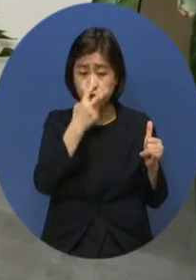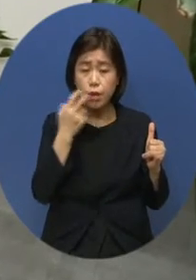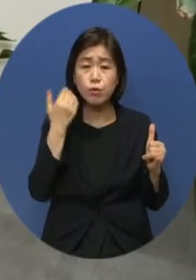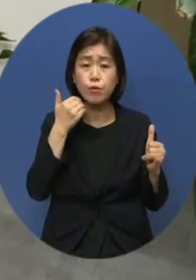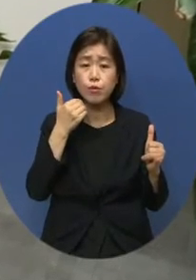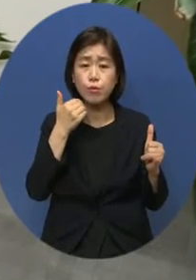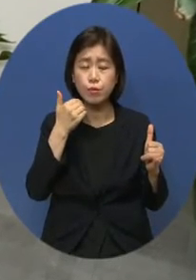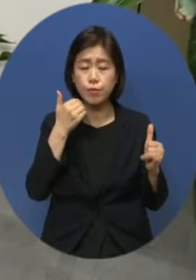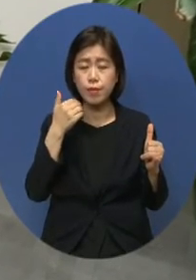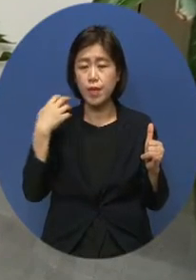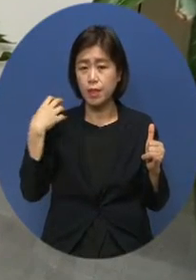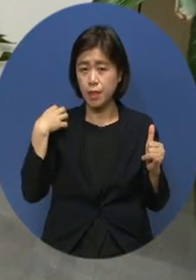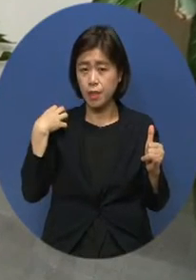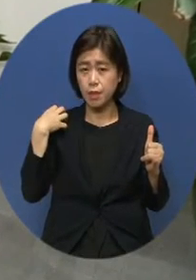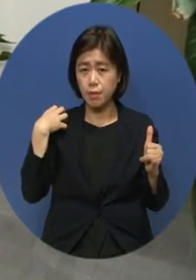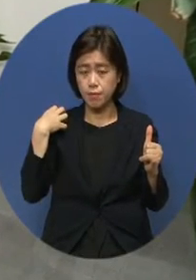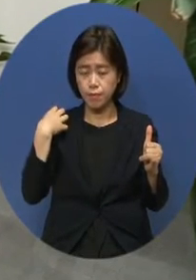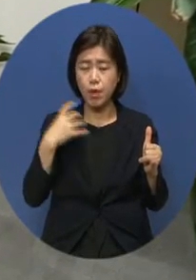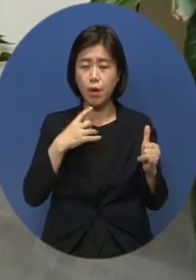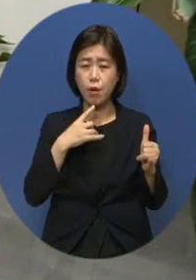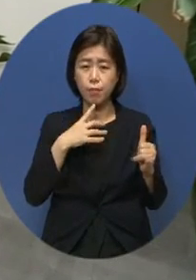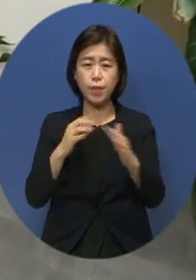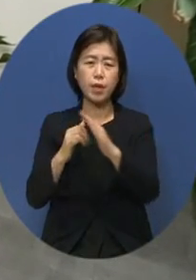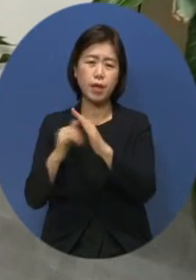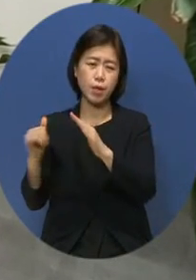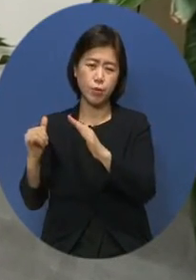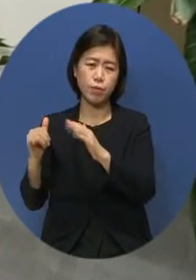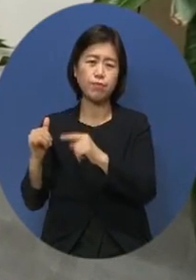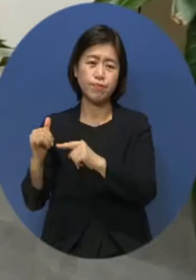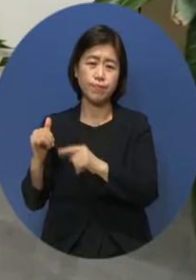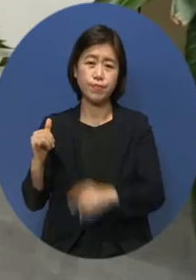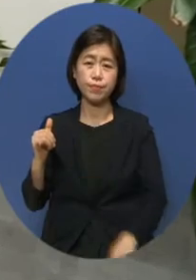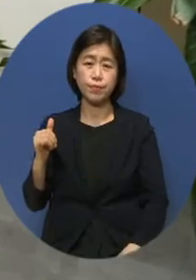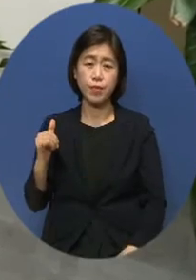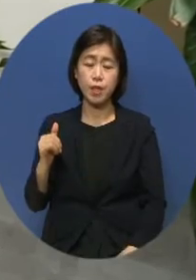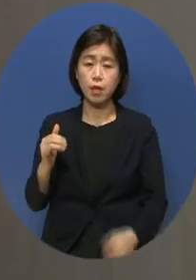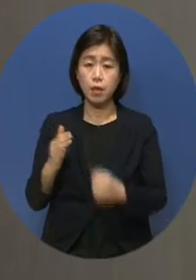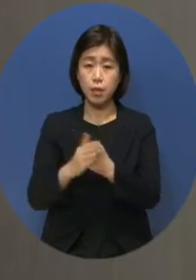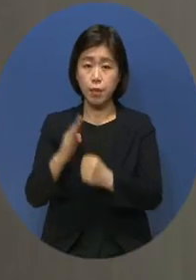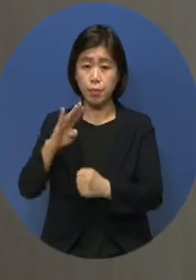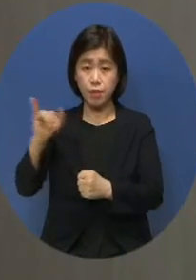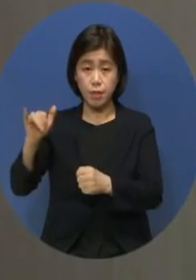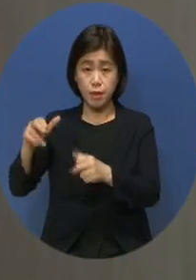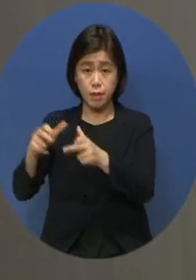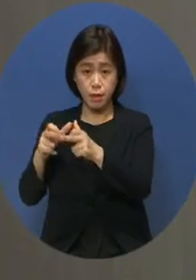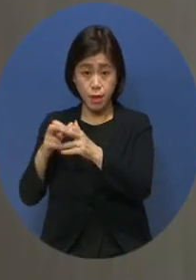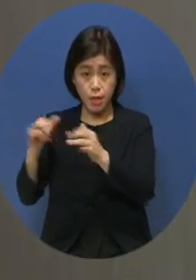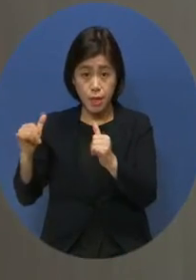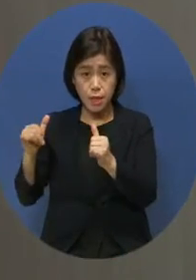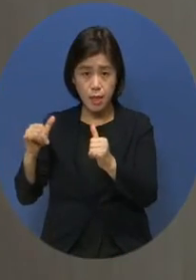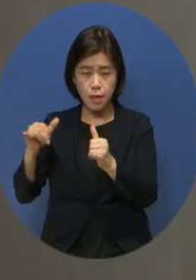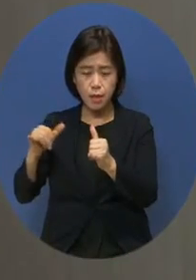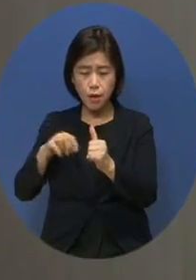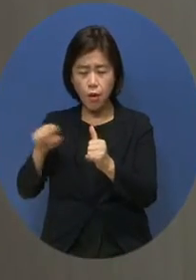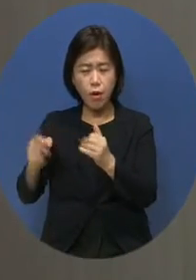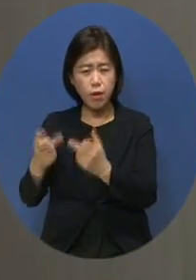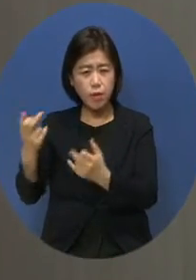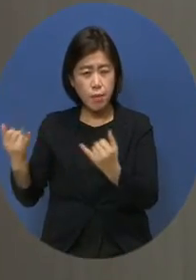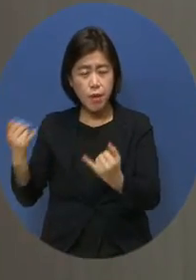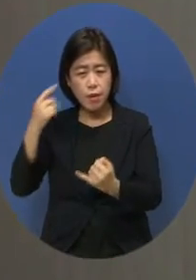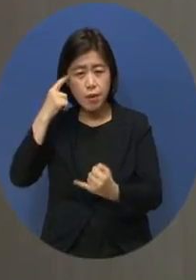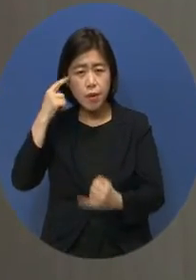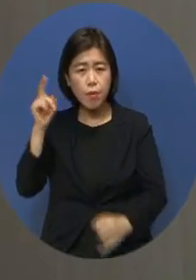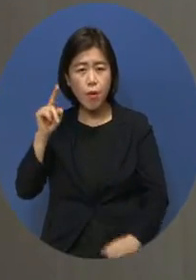맡겨져 있는 상황이기 때문에 특히나 비장애 형제자매들의 경우에는 언젠가 부모님이 돌아가시고 나면은 내가 나의